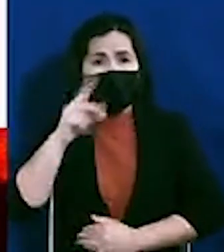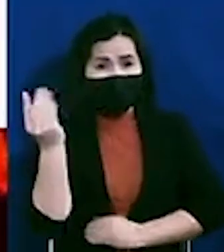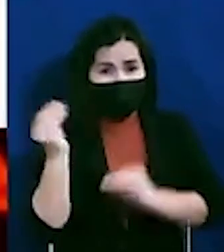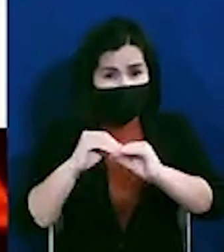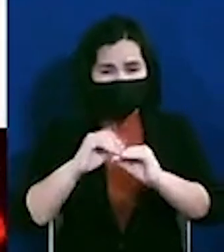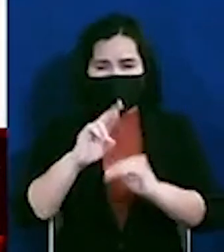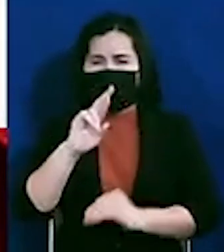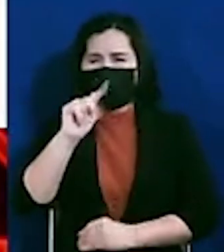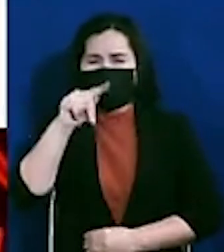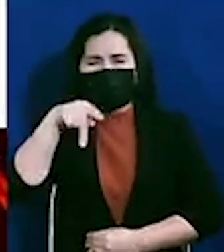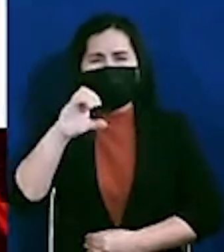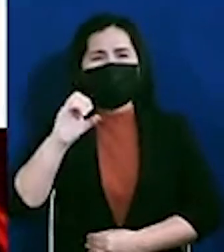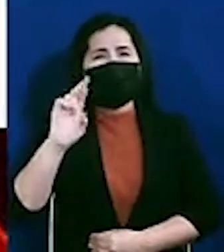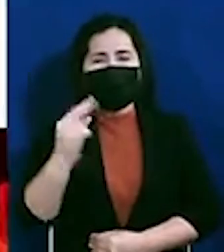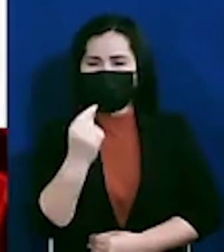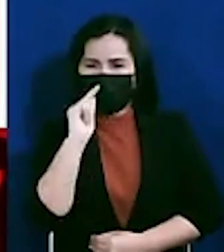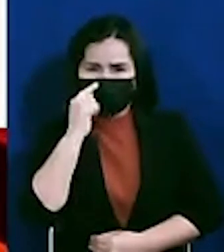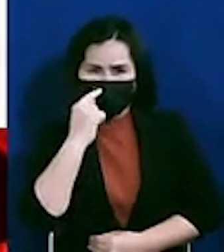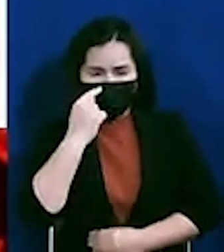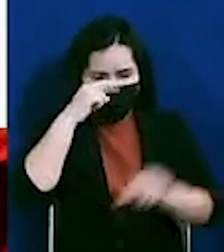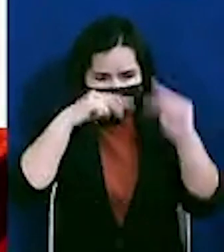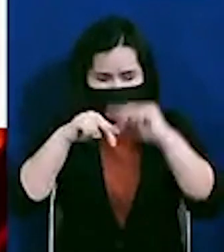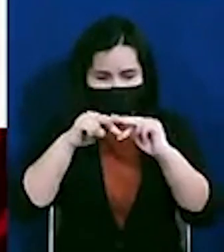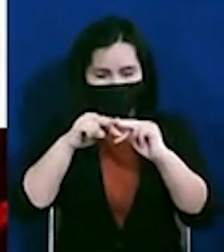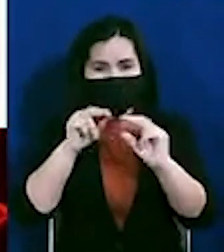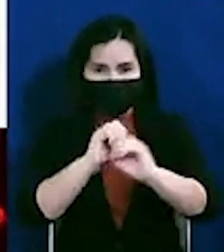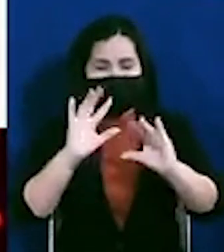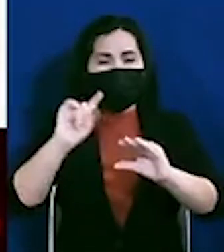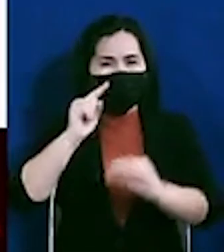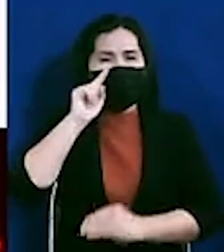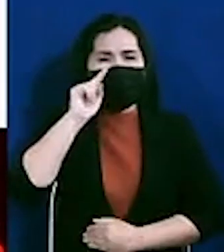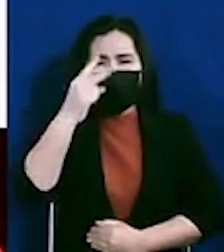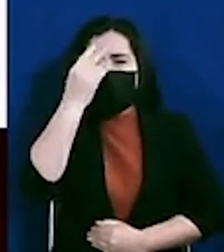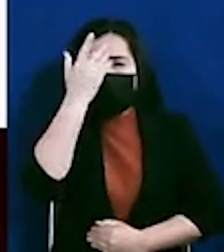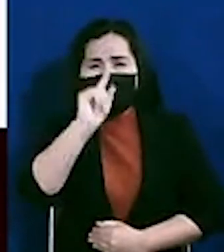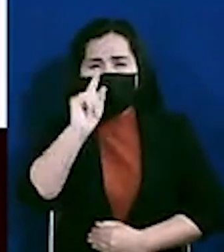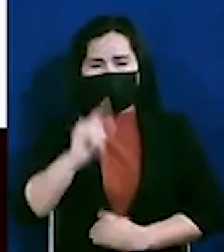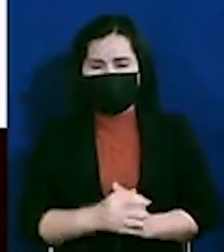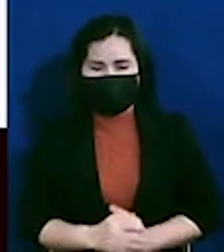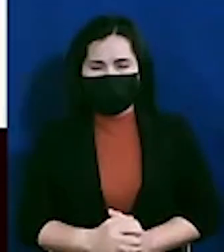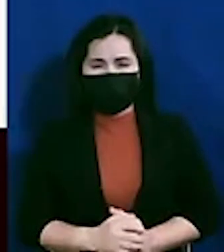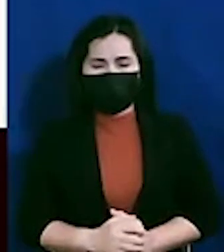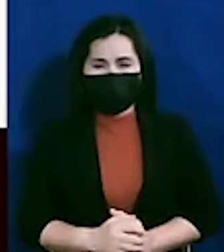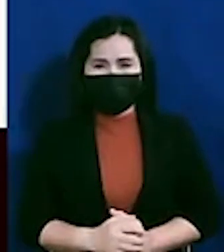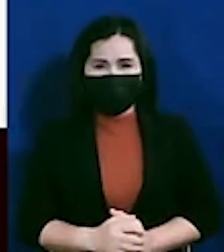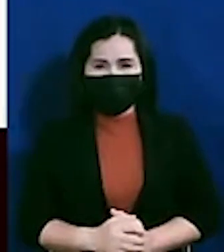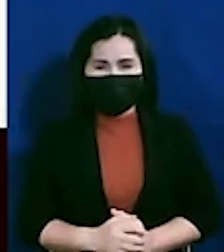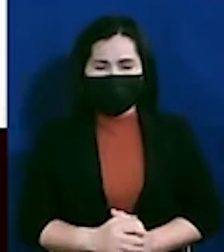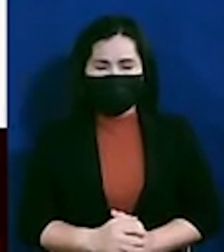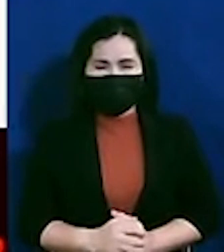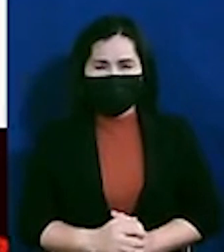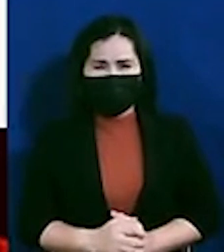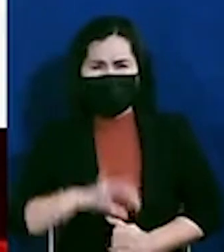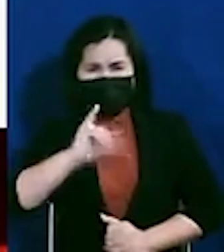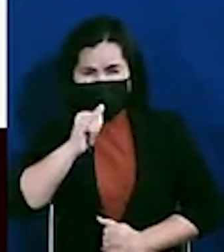มาตรฐานอีกทีนึงนะครับเพราะว่าอาการที่เนื่องจากว่ามันก็ยังมีจำนวนอายุบ้างนะครับที่อาจจะเกิดเราเรียกว่า